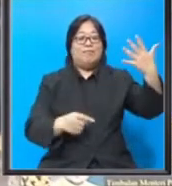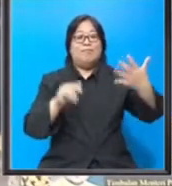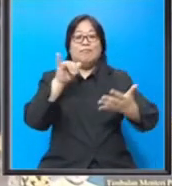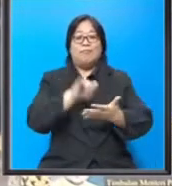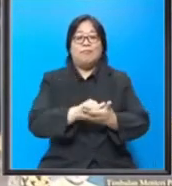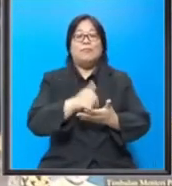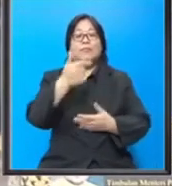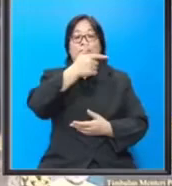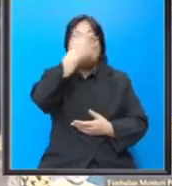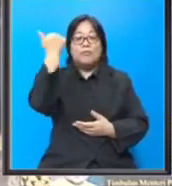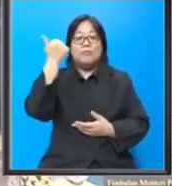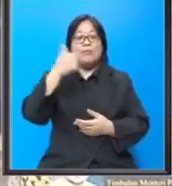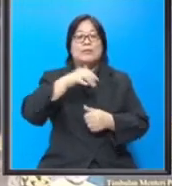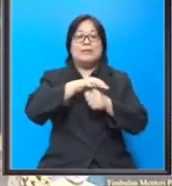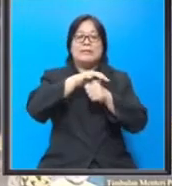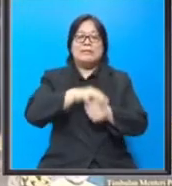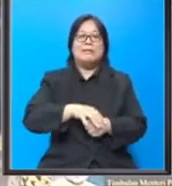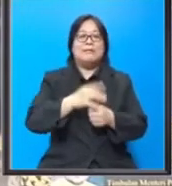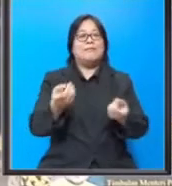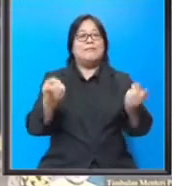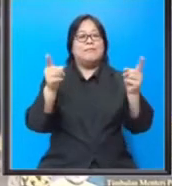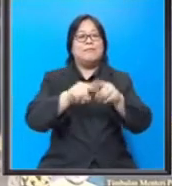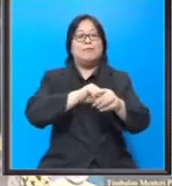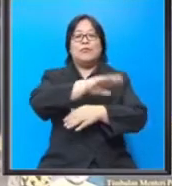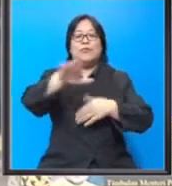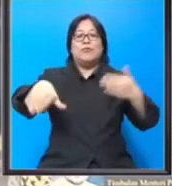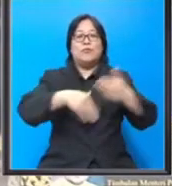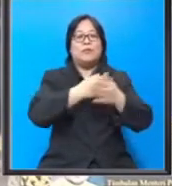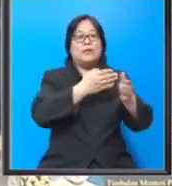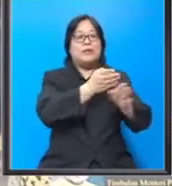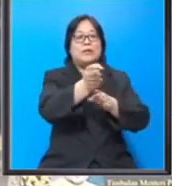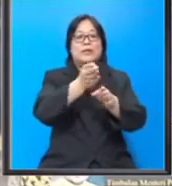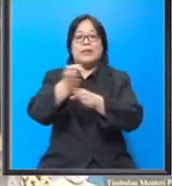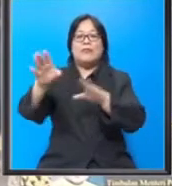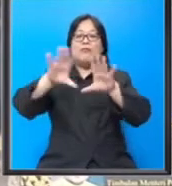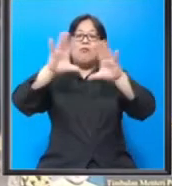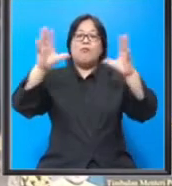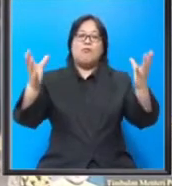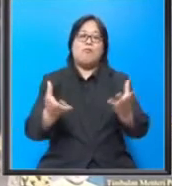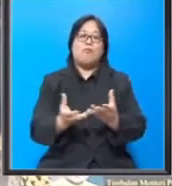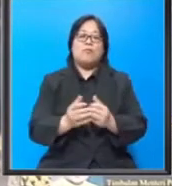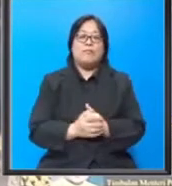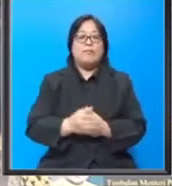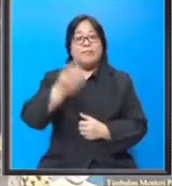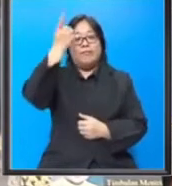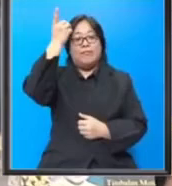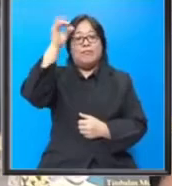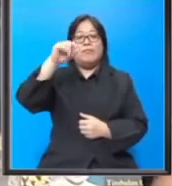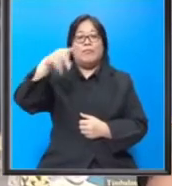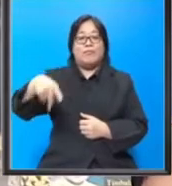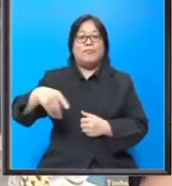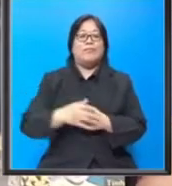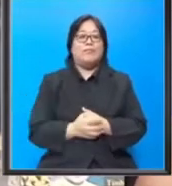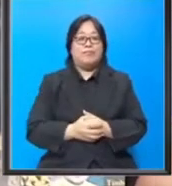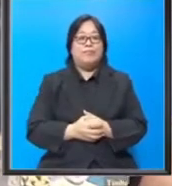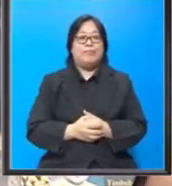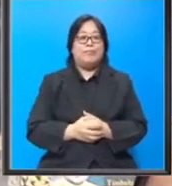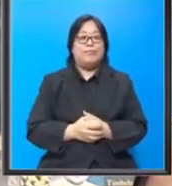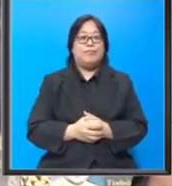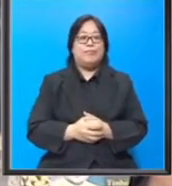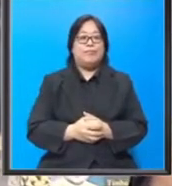adalah disebabkan oleh tekanan yang dialami oleh semua industri secara global Ratu ini petua dengan